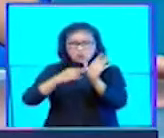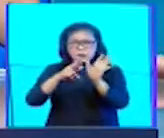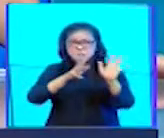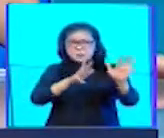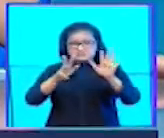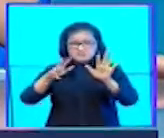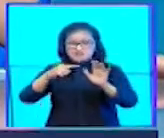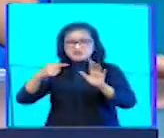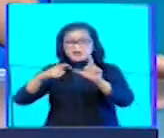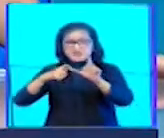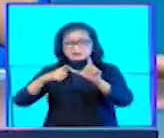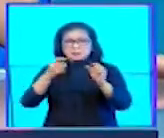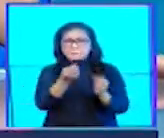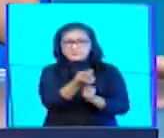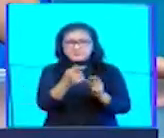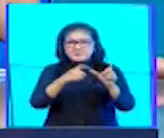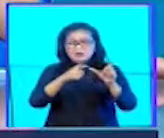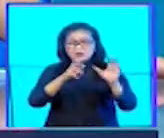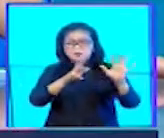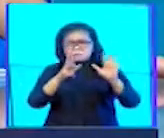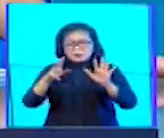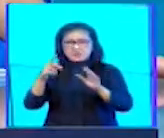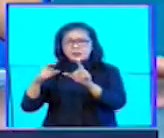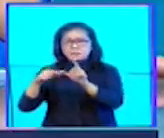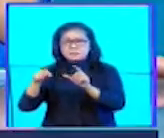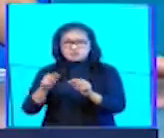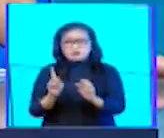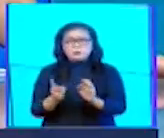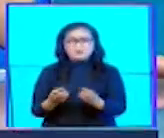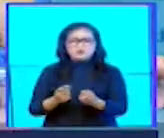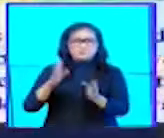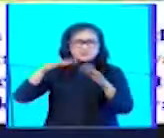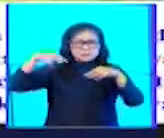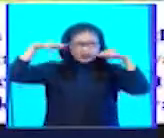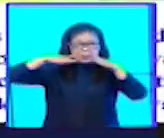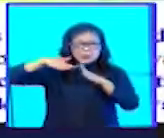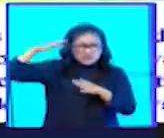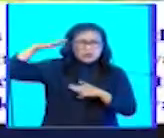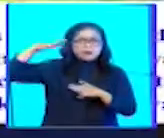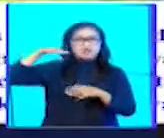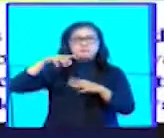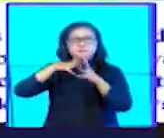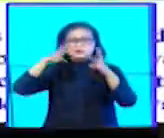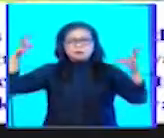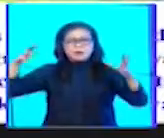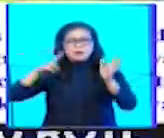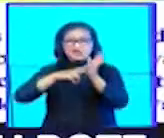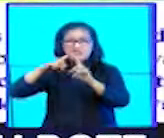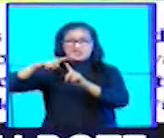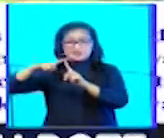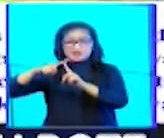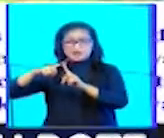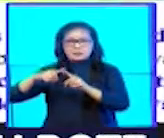9s yang bisa memicu curah hujan tinggi muncul di sekitar Pulau Rote Nusa Tenggara Timur menurut badan klimatologi dan geofisika